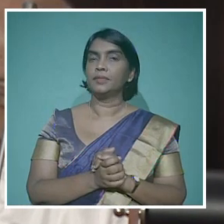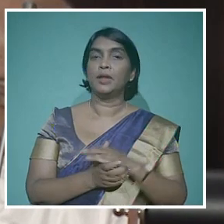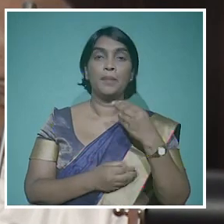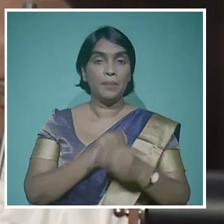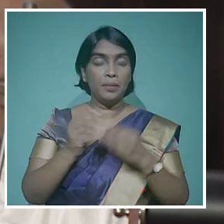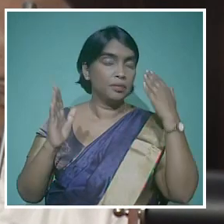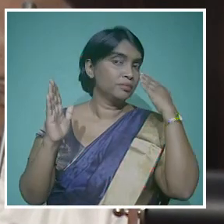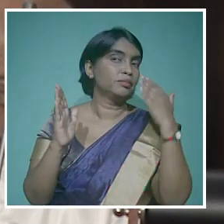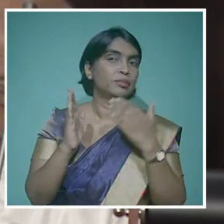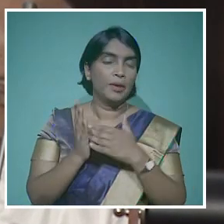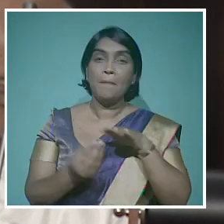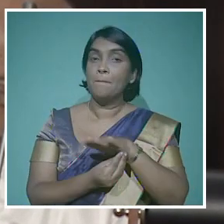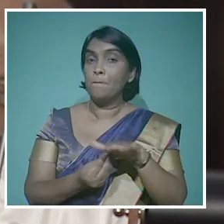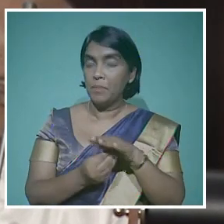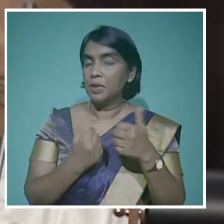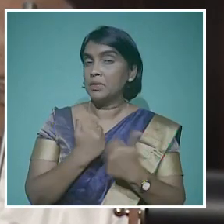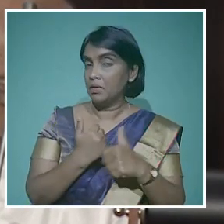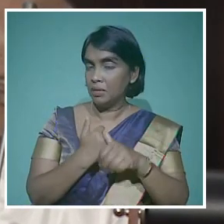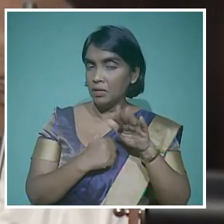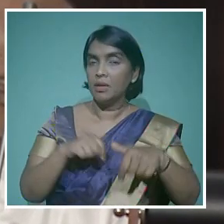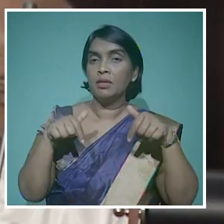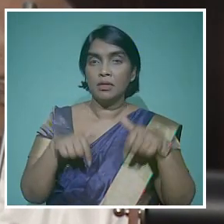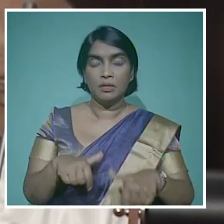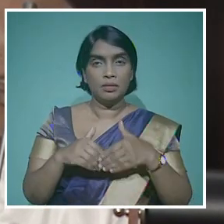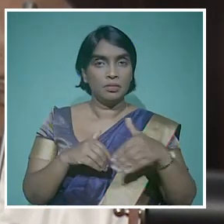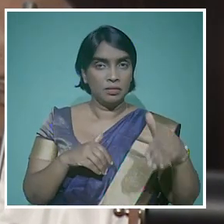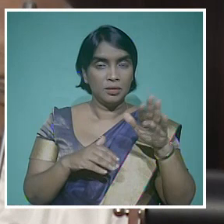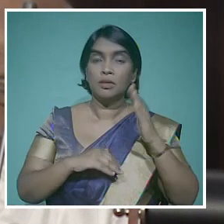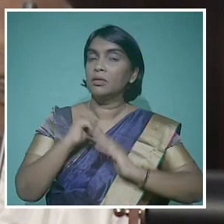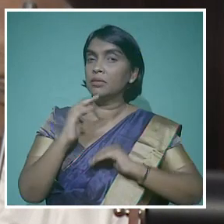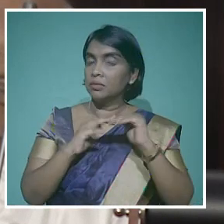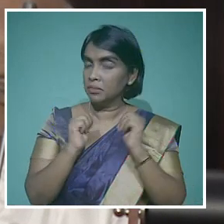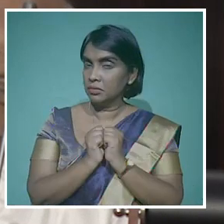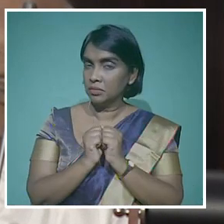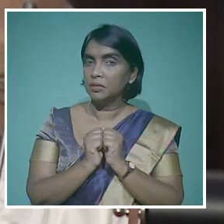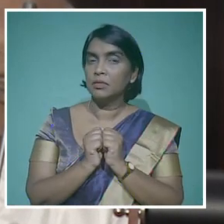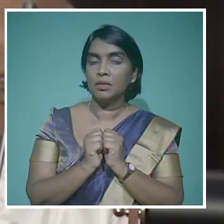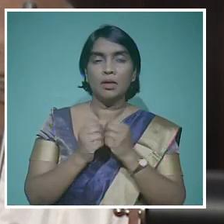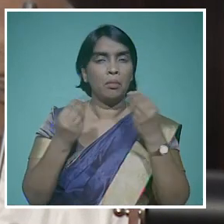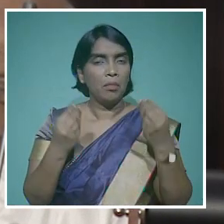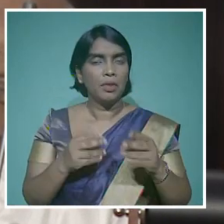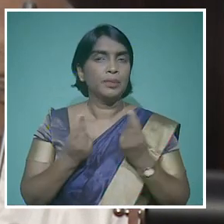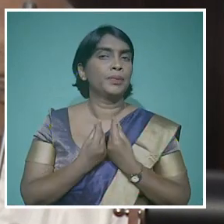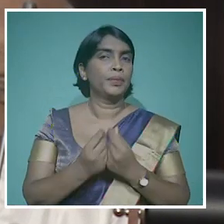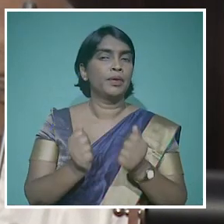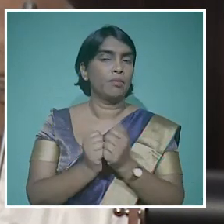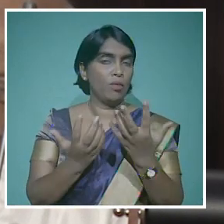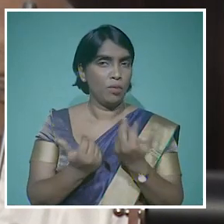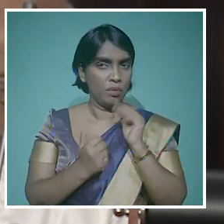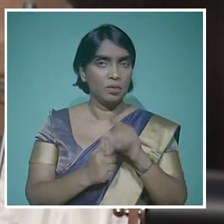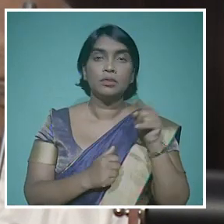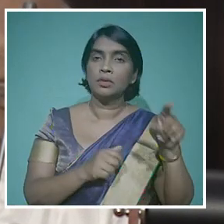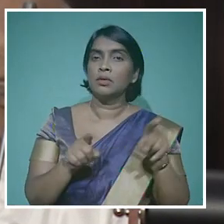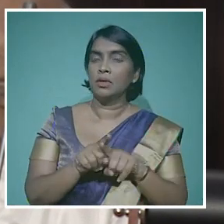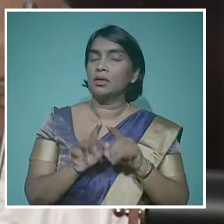ව්‍යාපාර හිතකර පරිසරයක් නිර්මාණය කිරීම සඳහා දැන්ට ඇති ක්‍රමවේද සරලහා කාර්යක්ෂම කිරීම අවශ්‍ය වෙනවා. ඒ